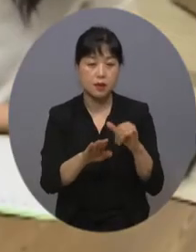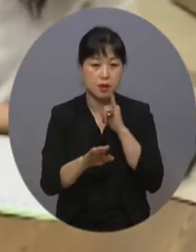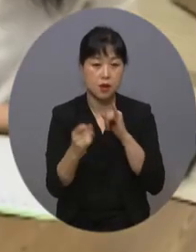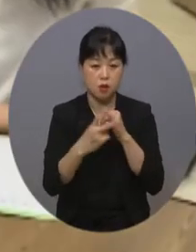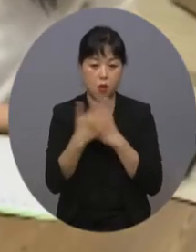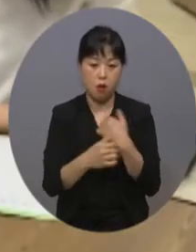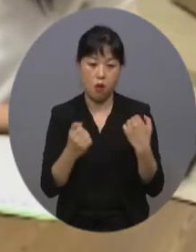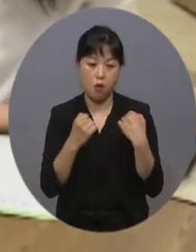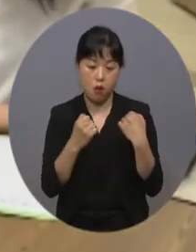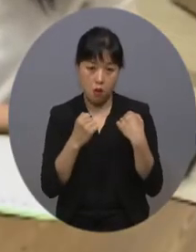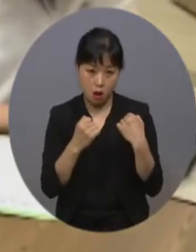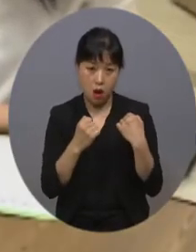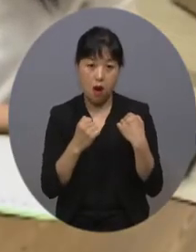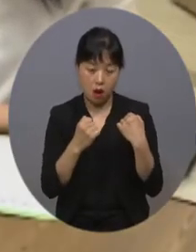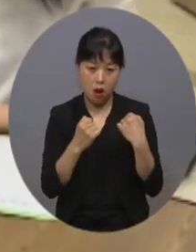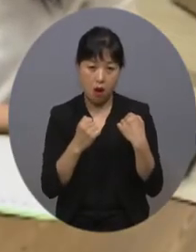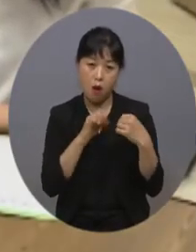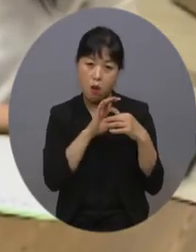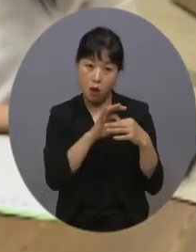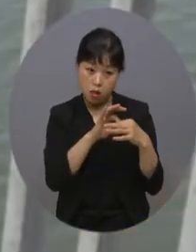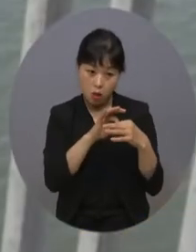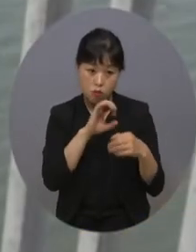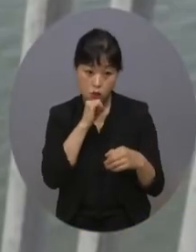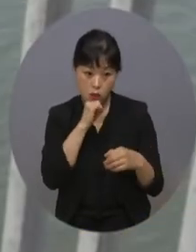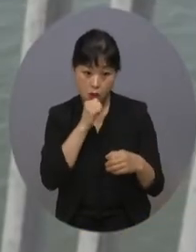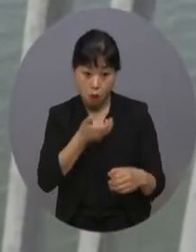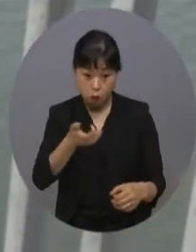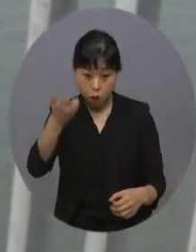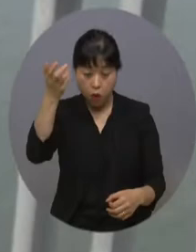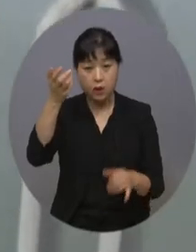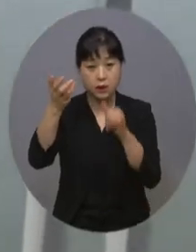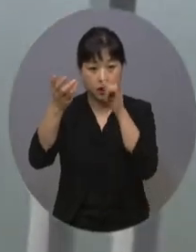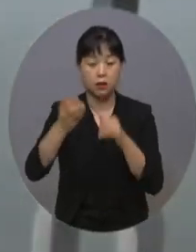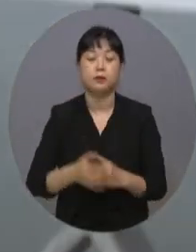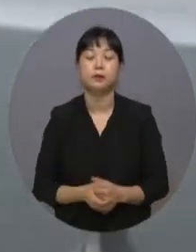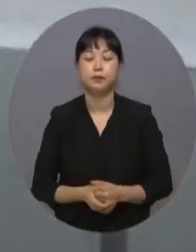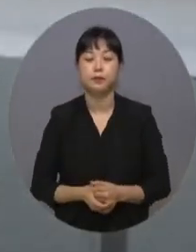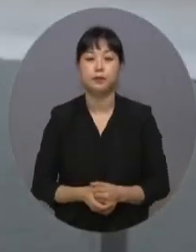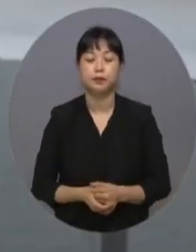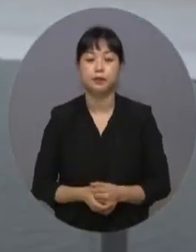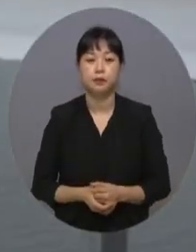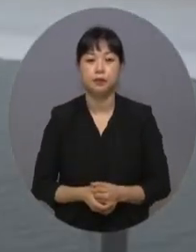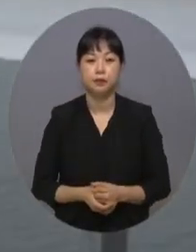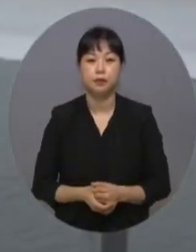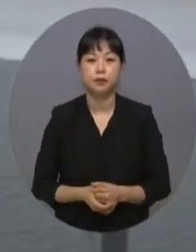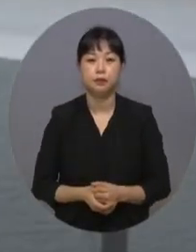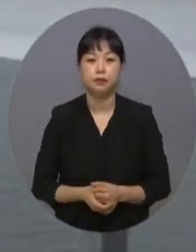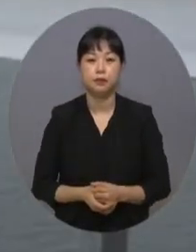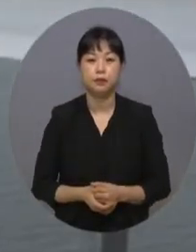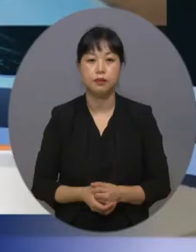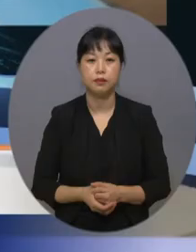관련 지표가 호전되는 효과가 나타났습니다. 복지TV 뉴스 이가연입니다.